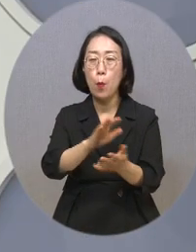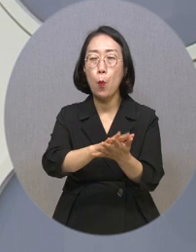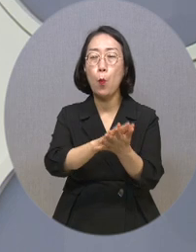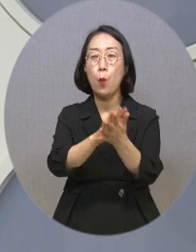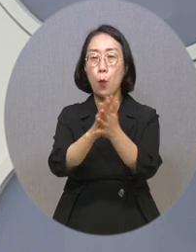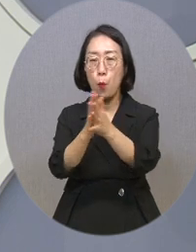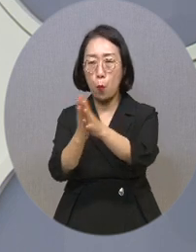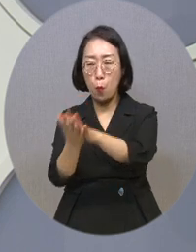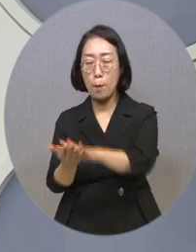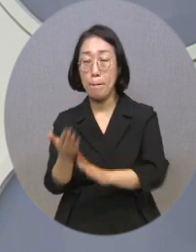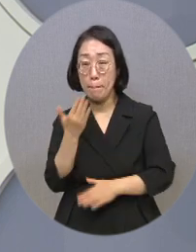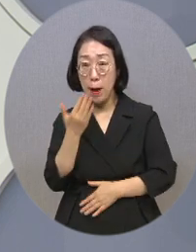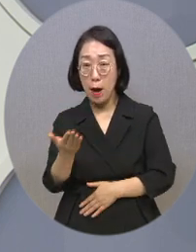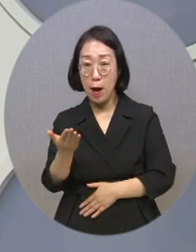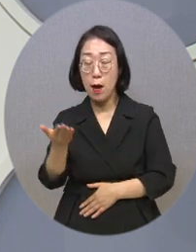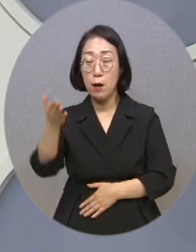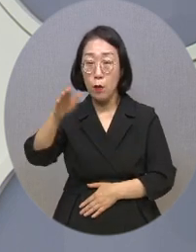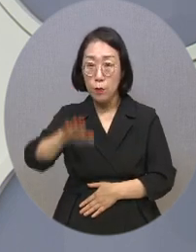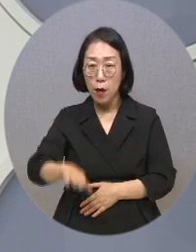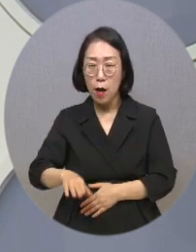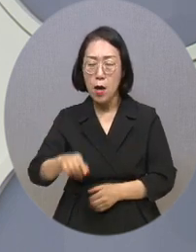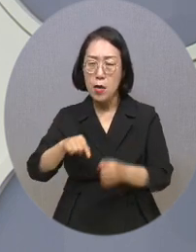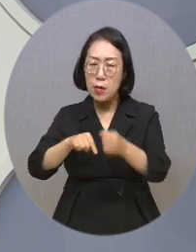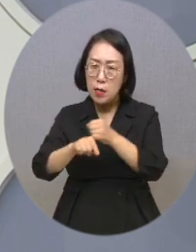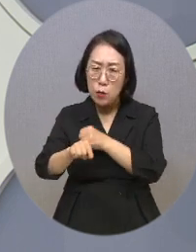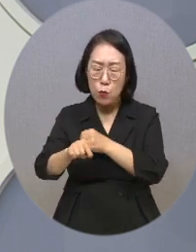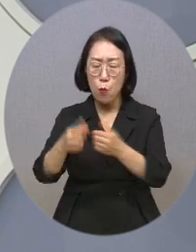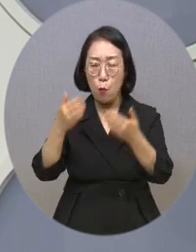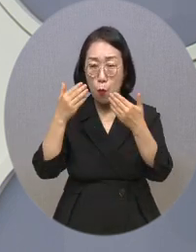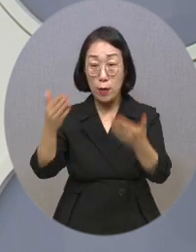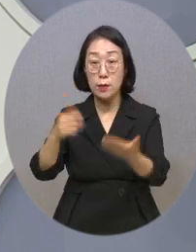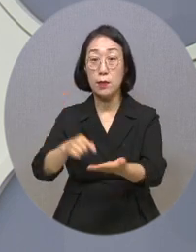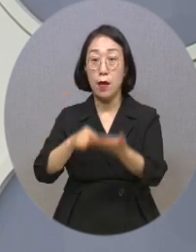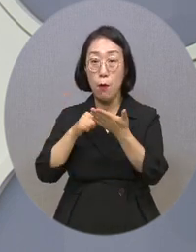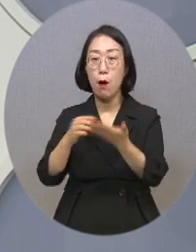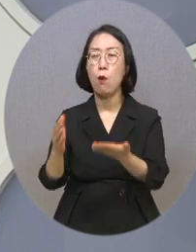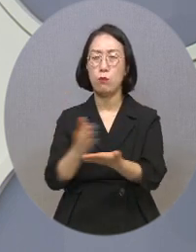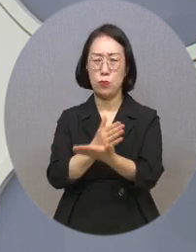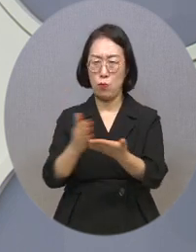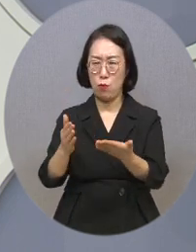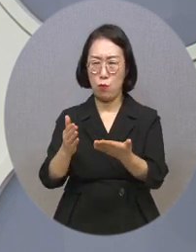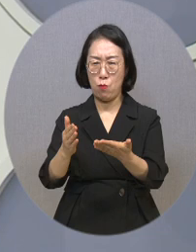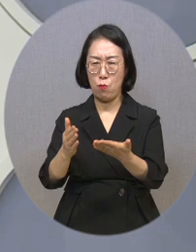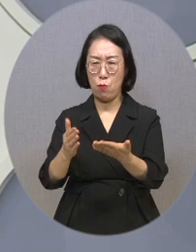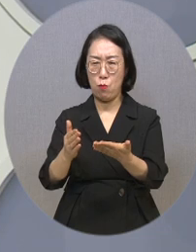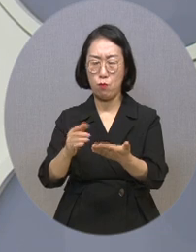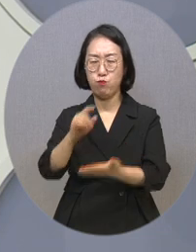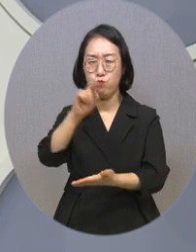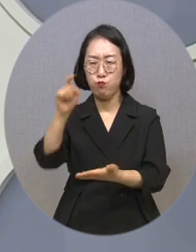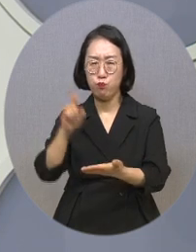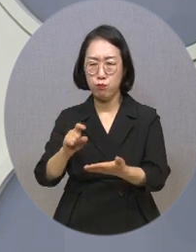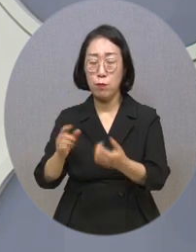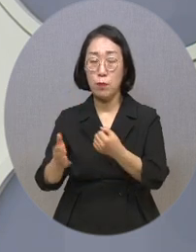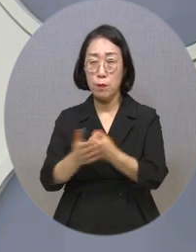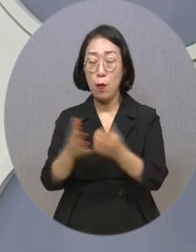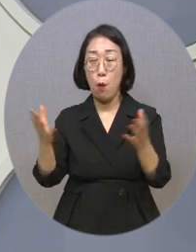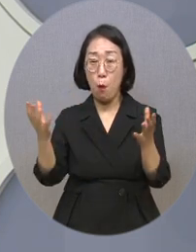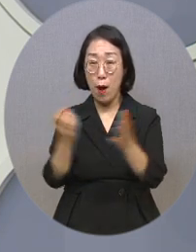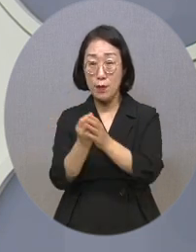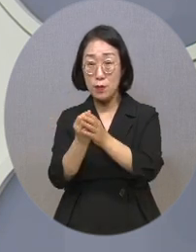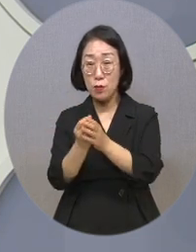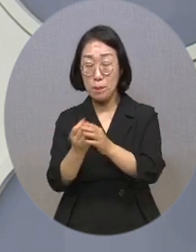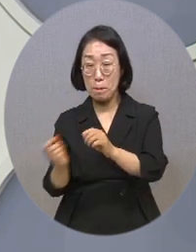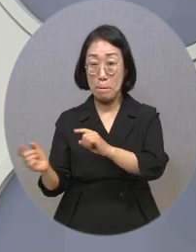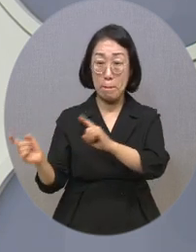이게 유일하게 원인이 밝혀지지 않은 그런 거라서요. 그 완전하게 되는 경우는